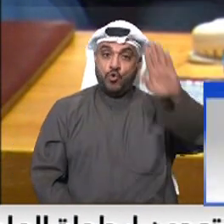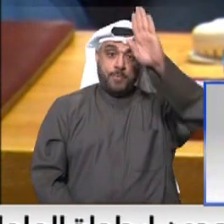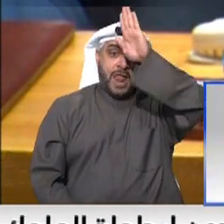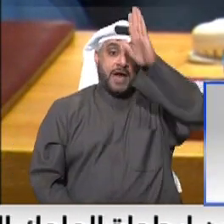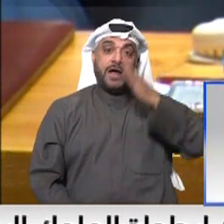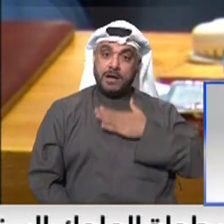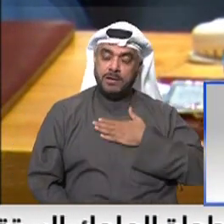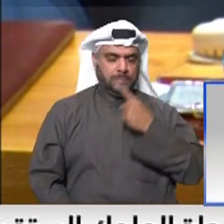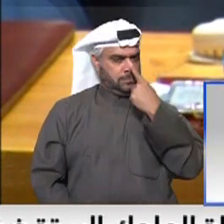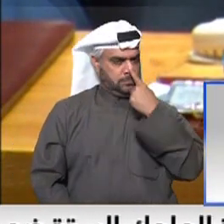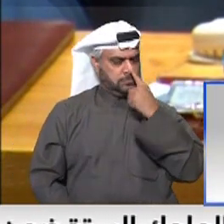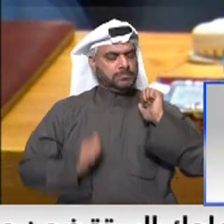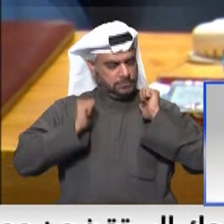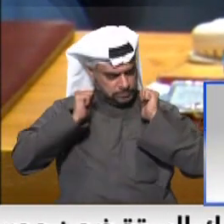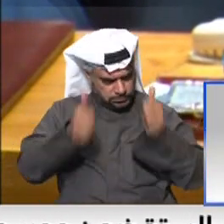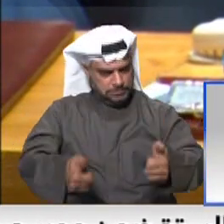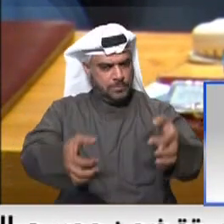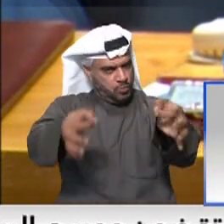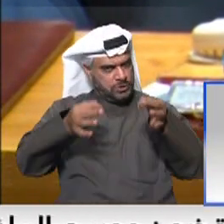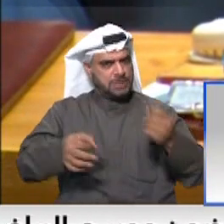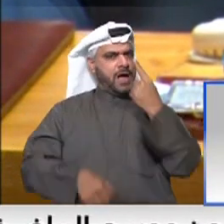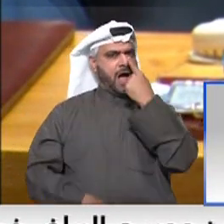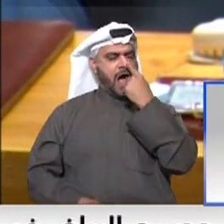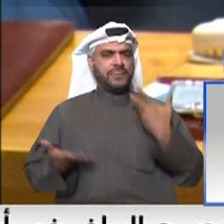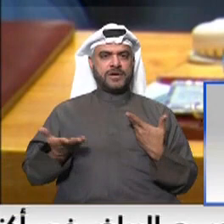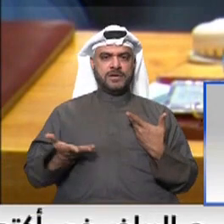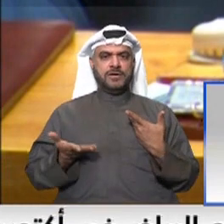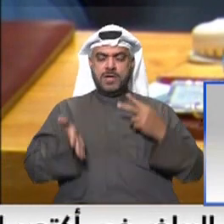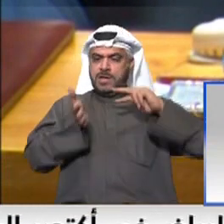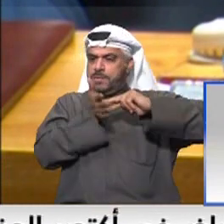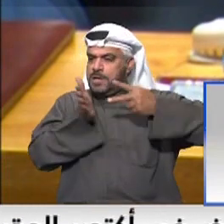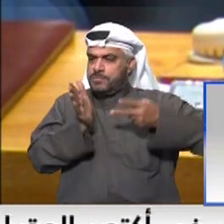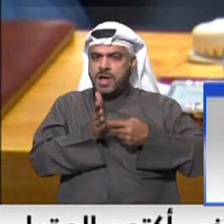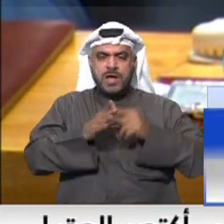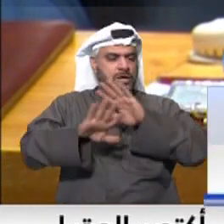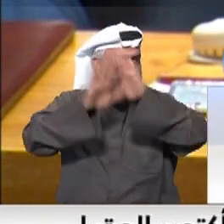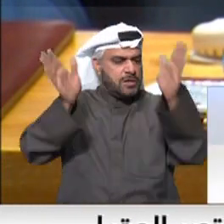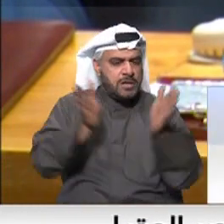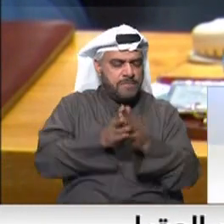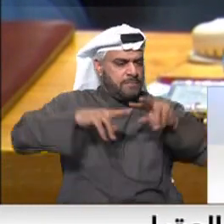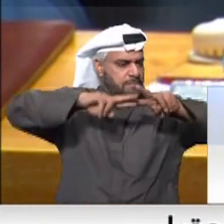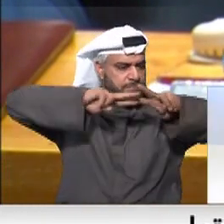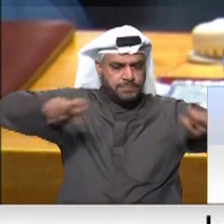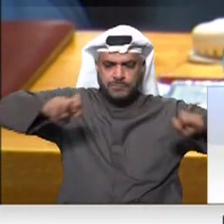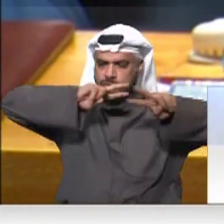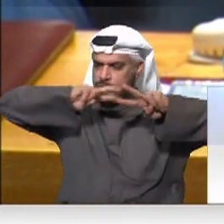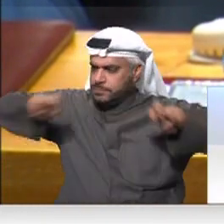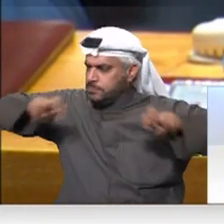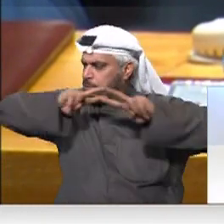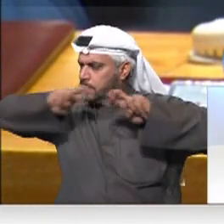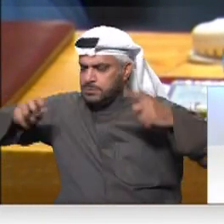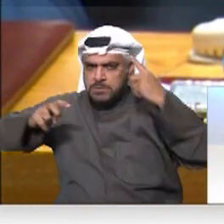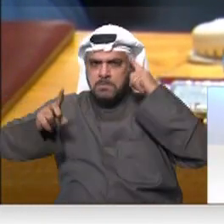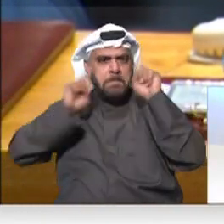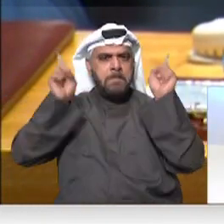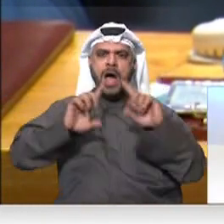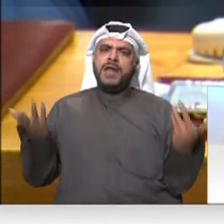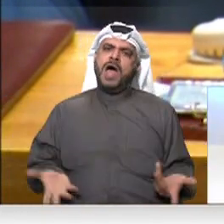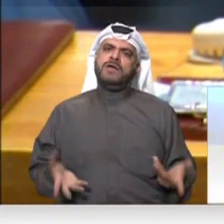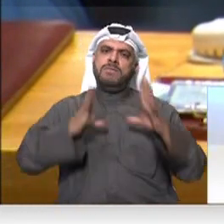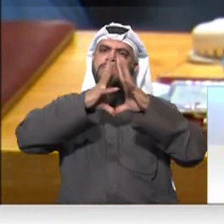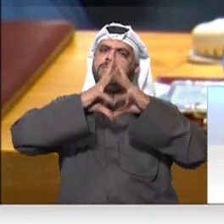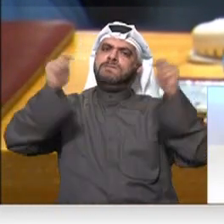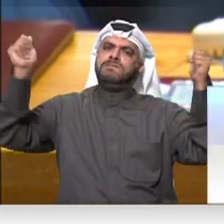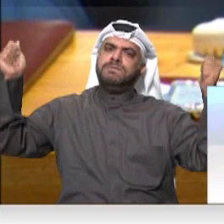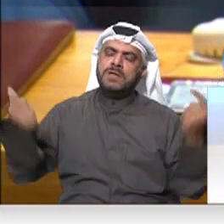العراق ملتزمه بهذا الملف ولكن لايزال هناك 38 من الاشخاص لا نعرف مكانهم والتقدم